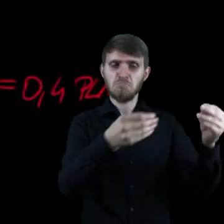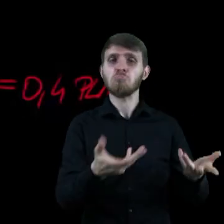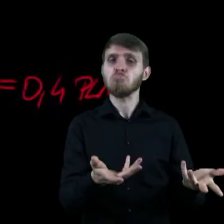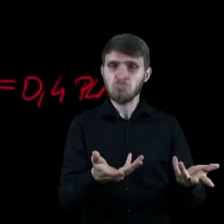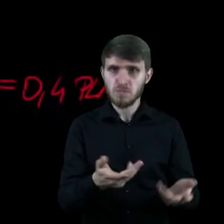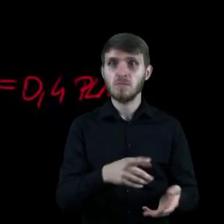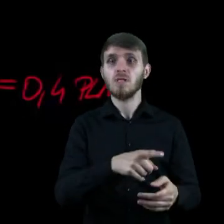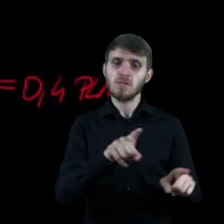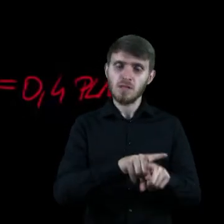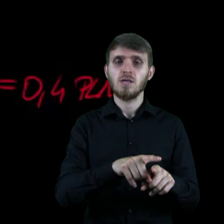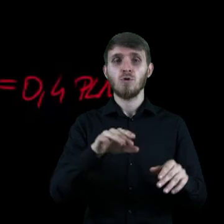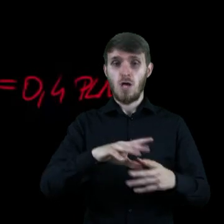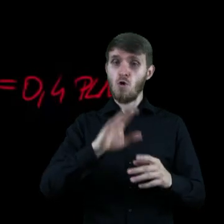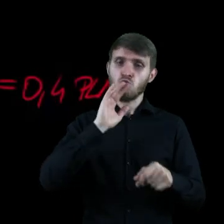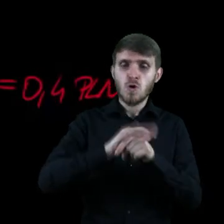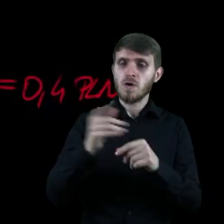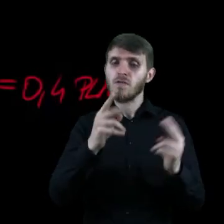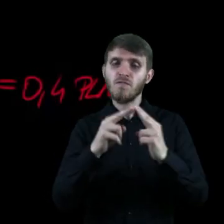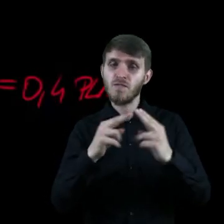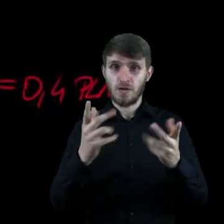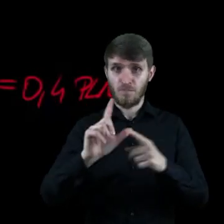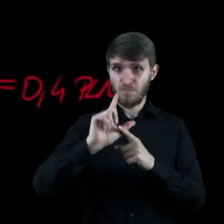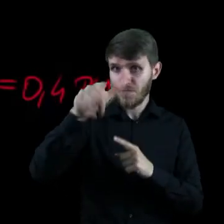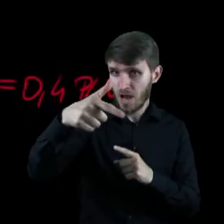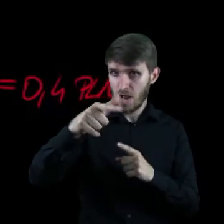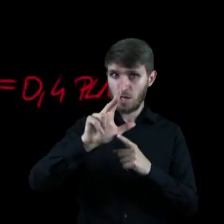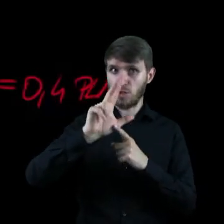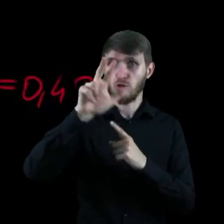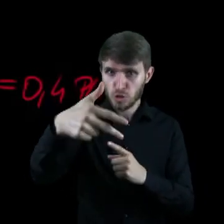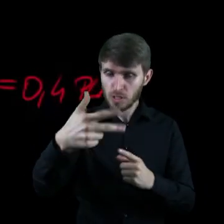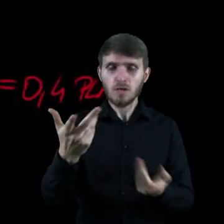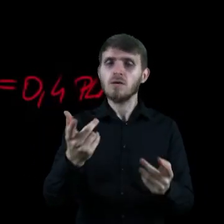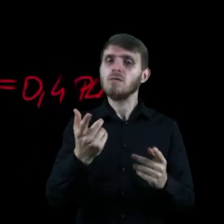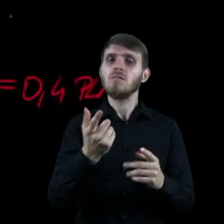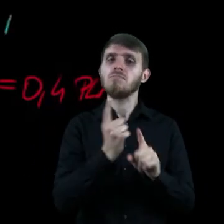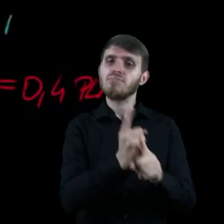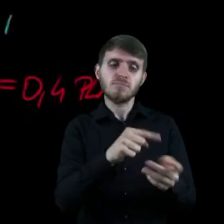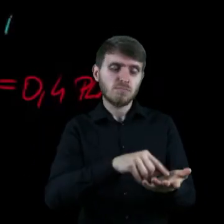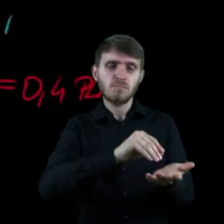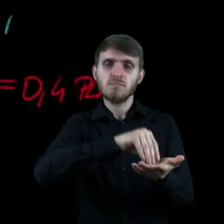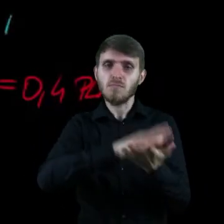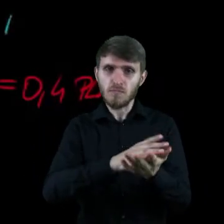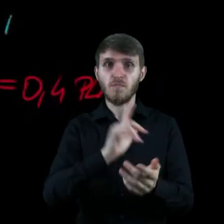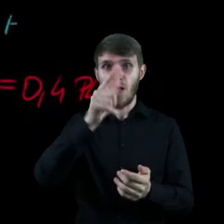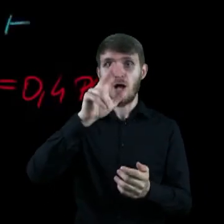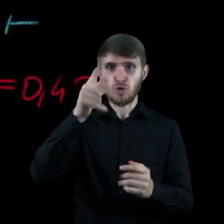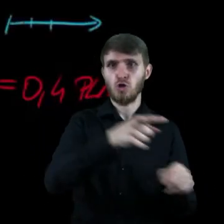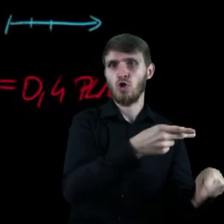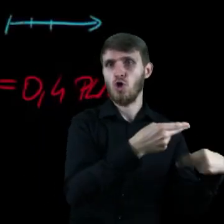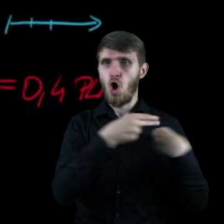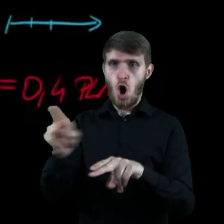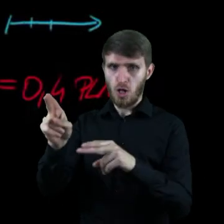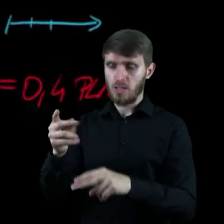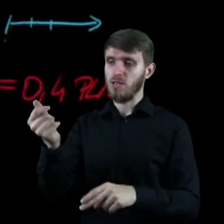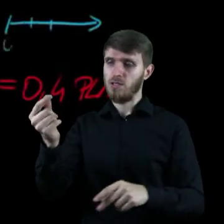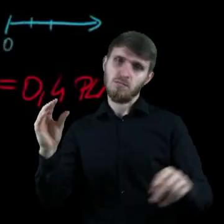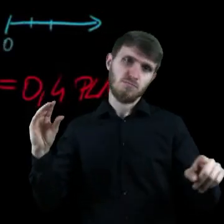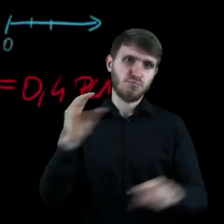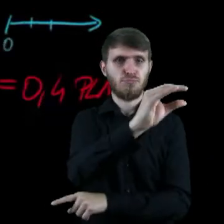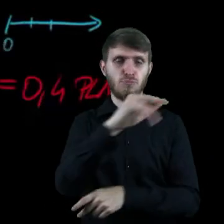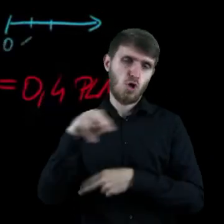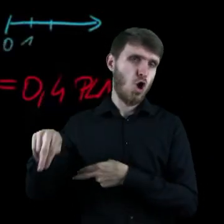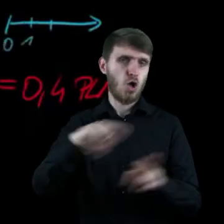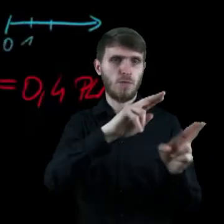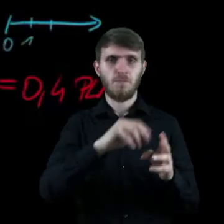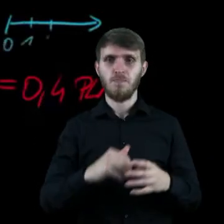wartościowy uprawnia do odbioru tej kwoty w jakiejś określonej przyszłości, na przykład za 2 albo 3 lata, w zależności od tego, jaki termin zapadalności jest